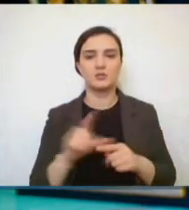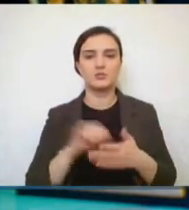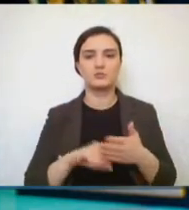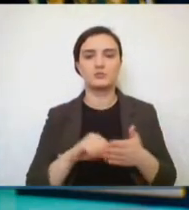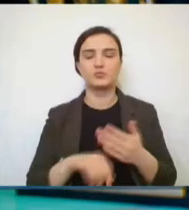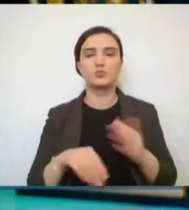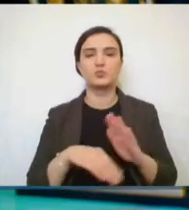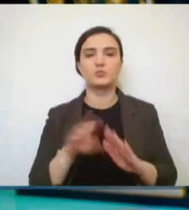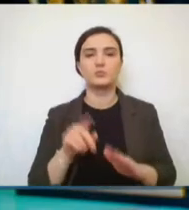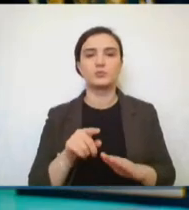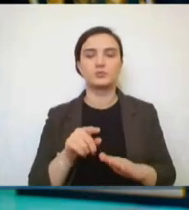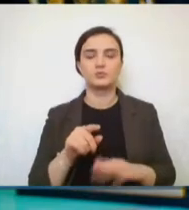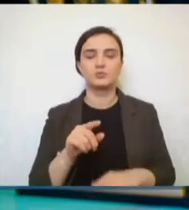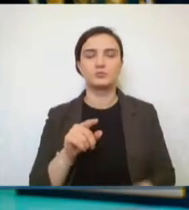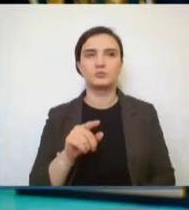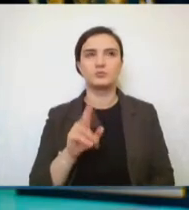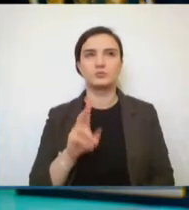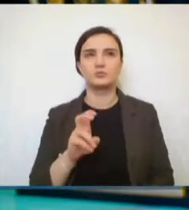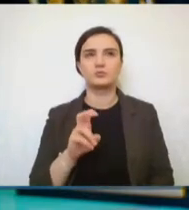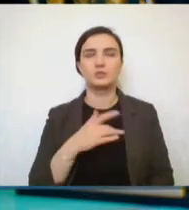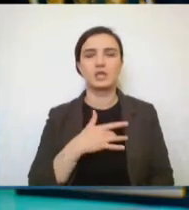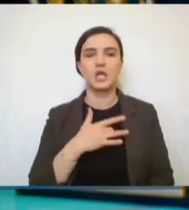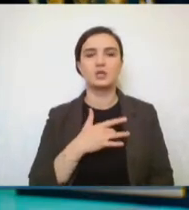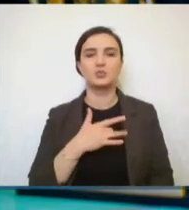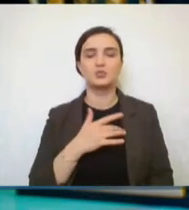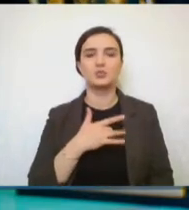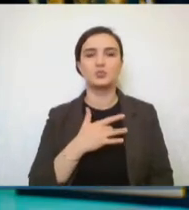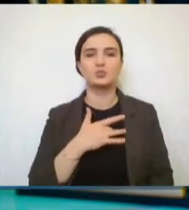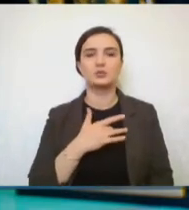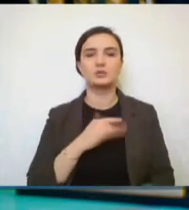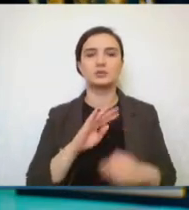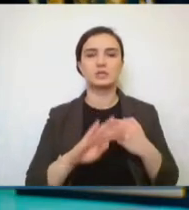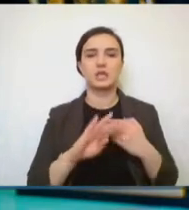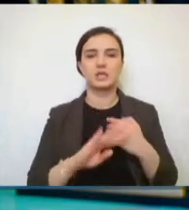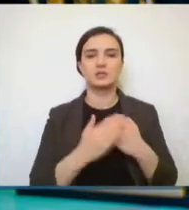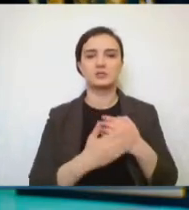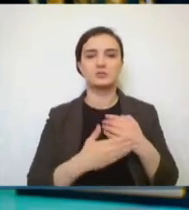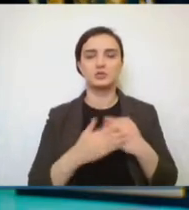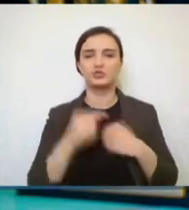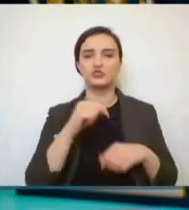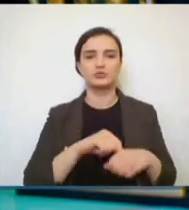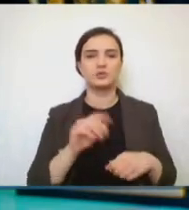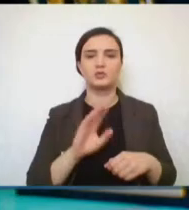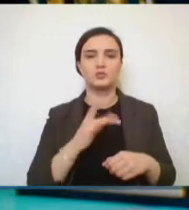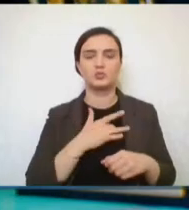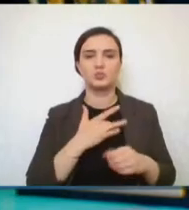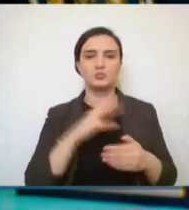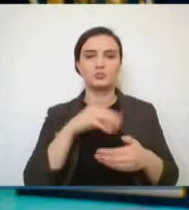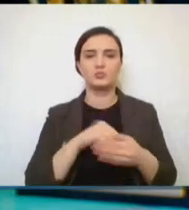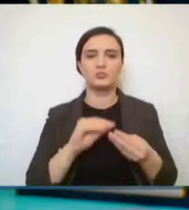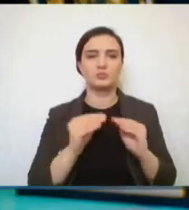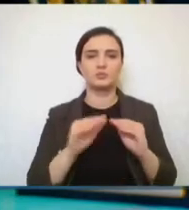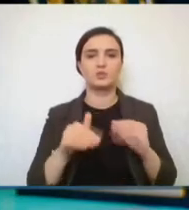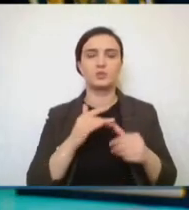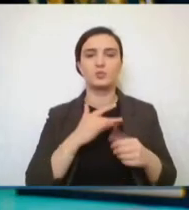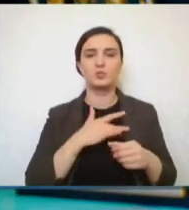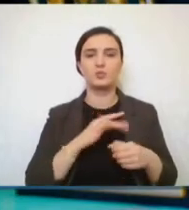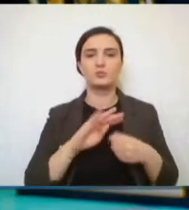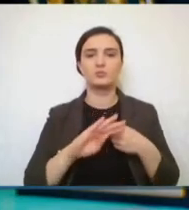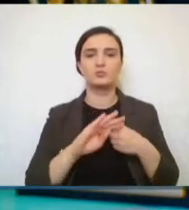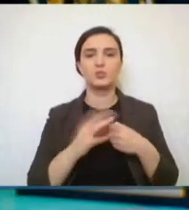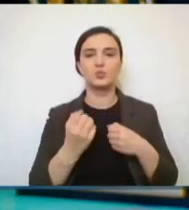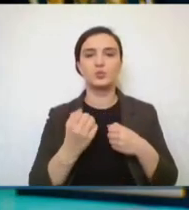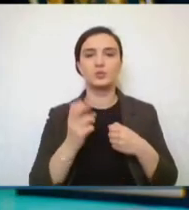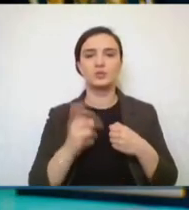ექსტრა კარდიულ ტკივილებს აგავს. ანუ გულის გარეთ არის პრობლემა. ანუ გულს გარეთ ყოფ, ანუ უფრო კუნთოვან ტკივილებს გავს,